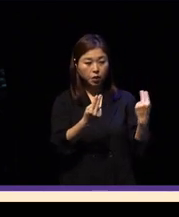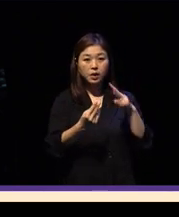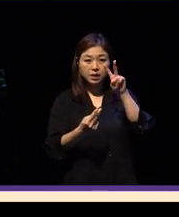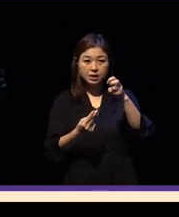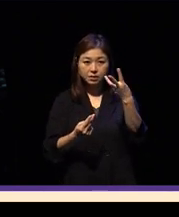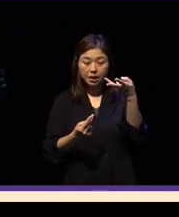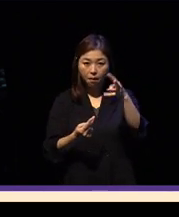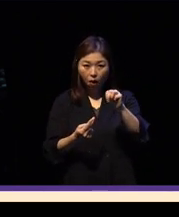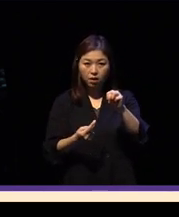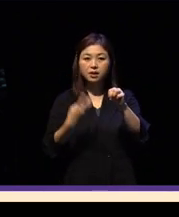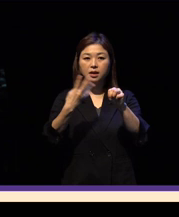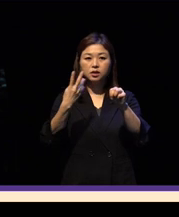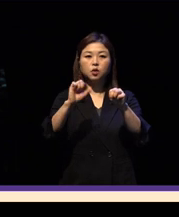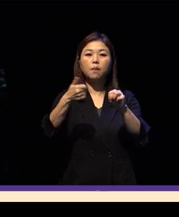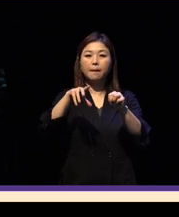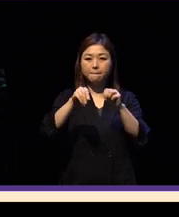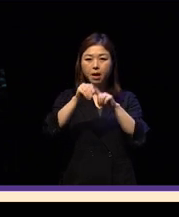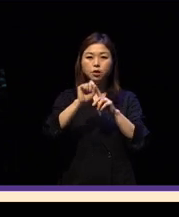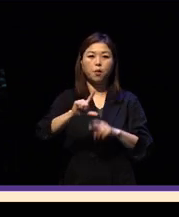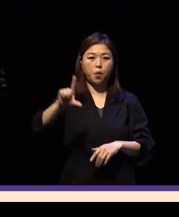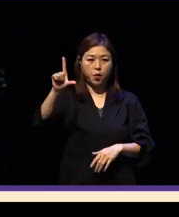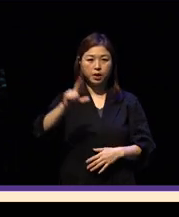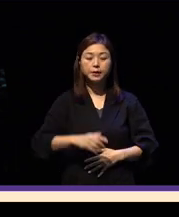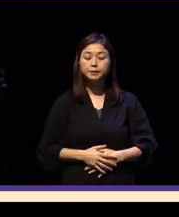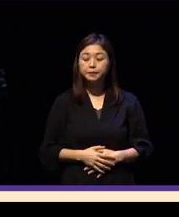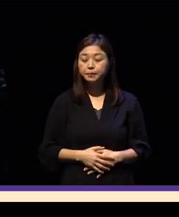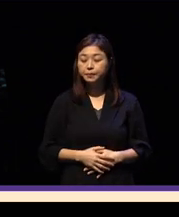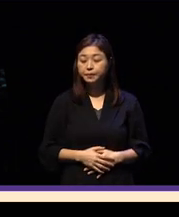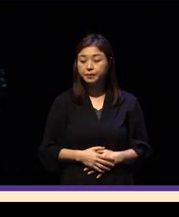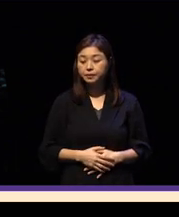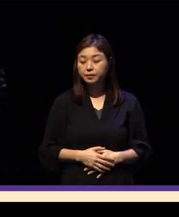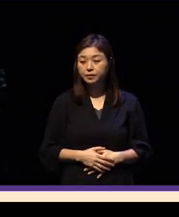23억 4,500만 원이 증액되었습니다.